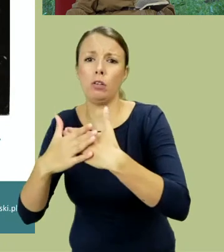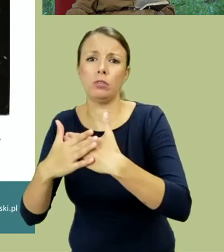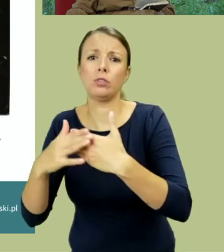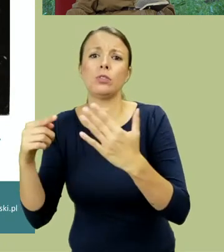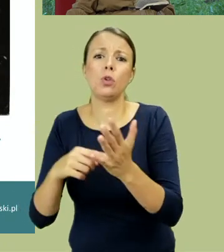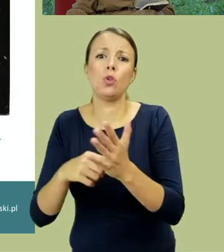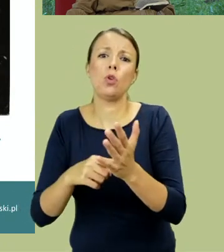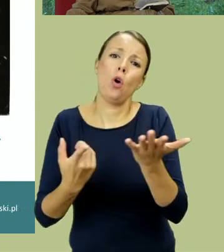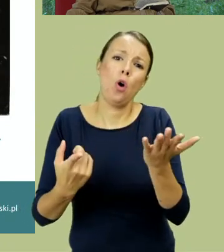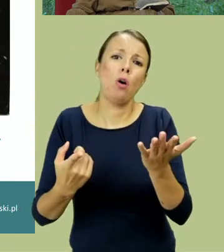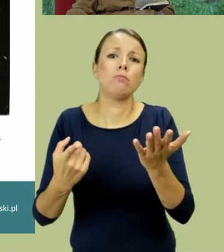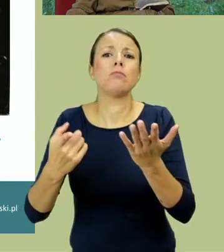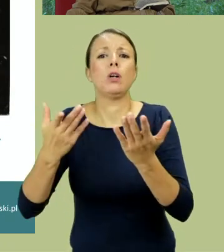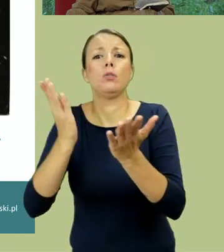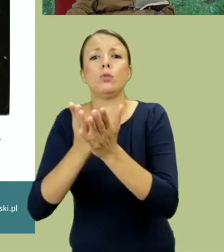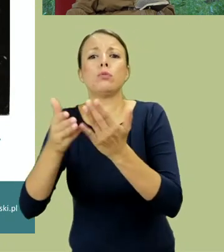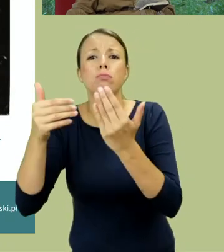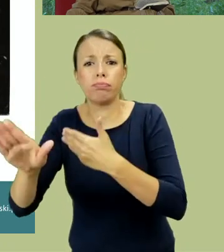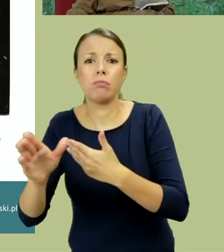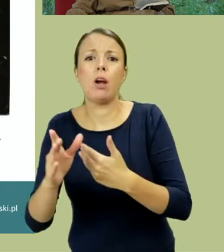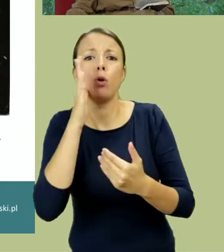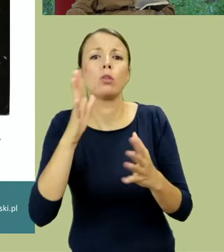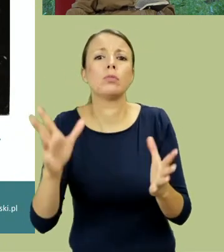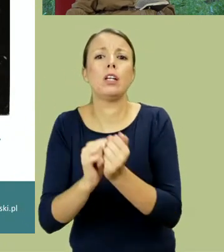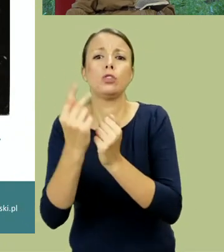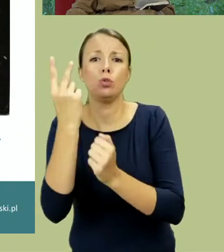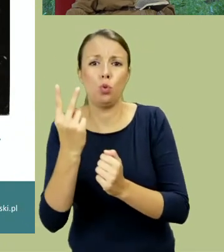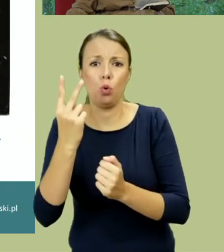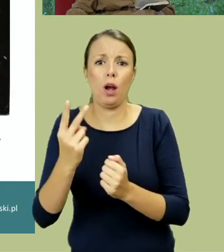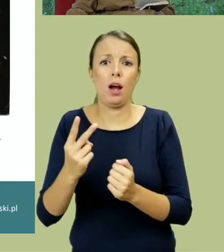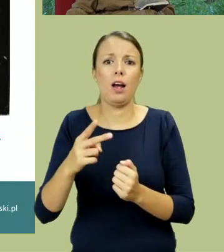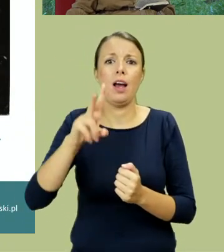Adelcię Hajbutowicz, i ona już właściwie z rodziną